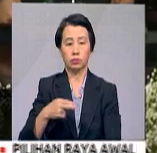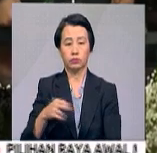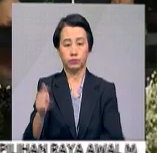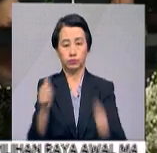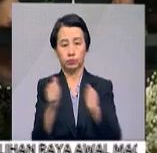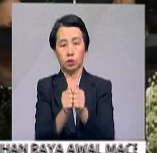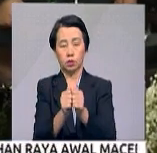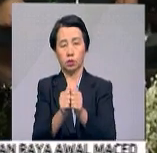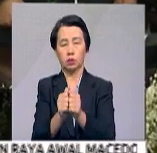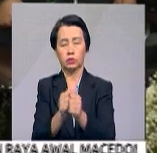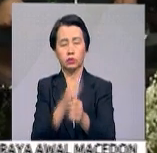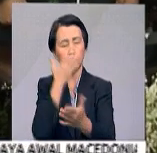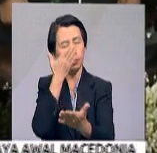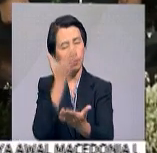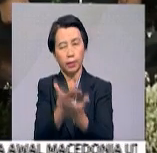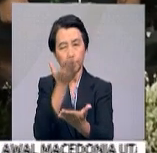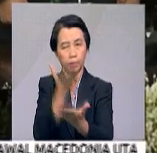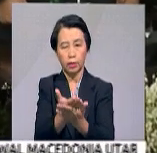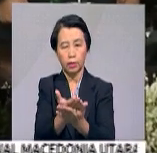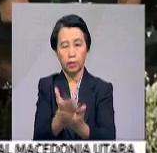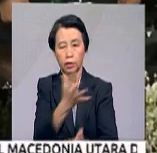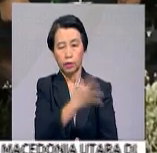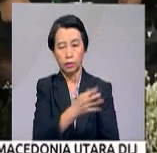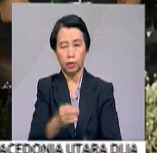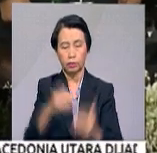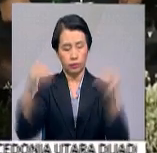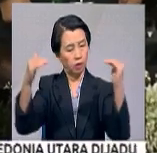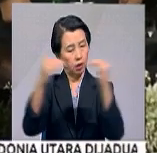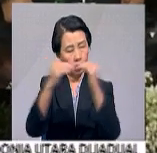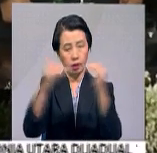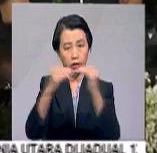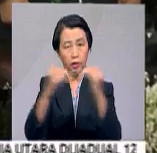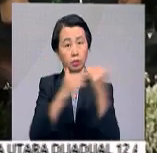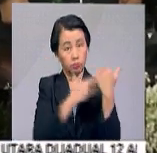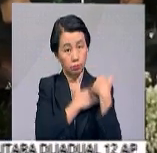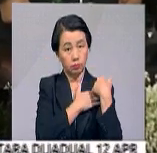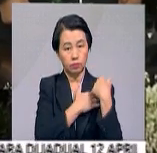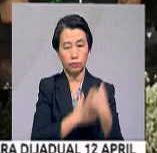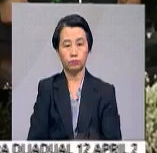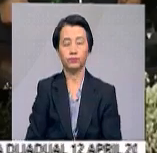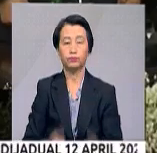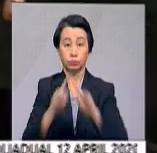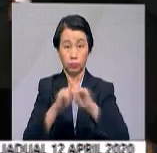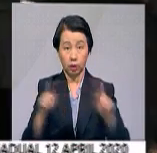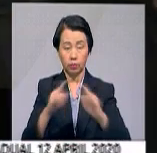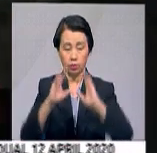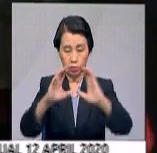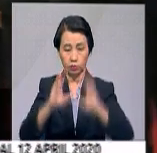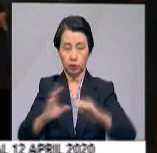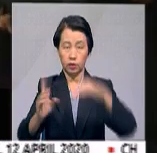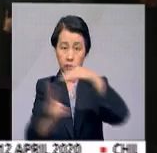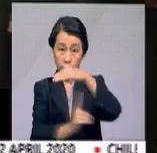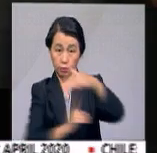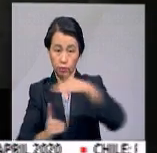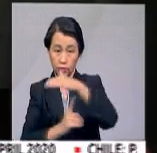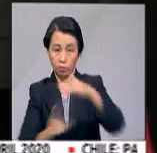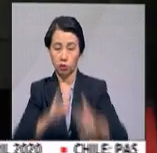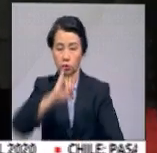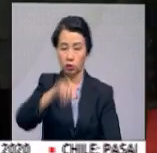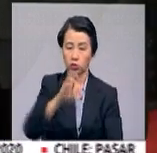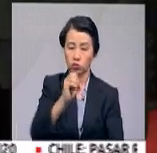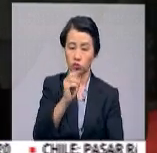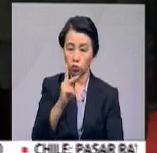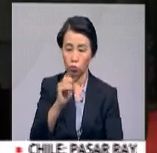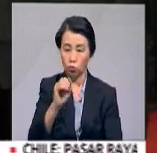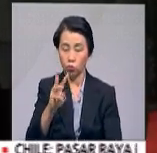dengan sebaik-baiknya dan seadil-adilnya. Bagaimanapun secara dasarnya, Jokowi